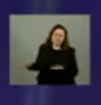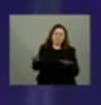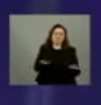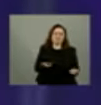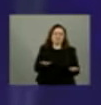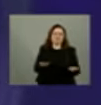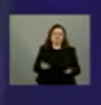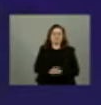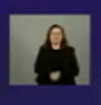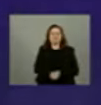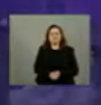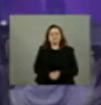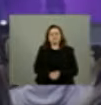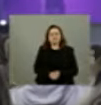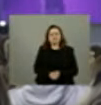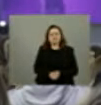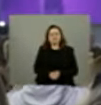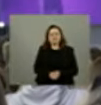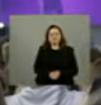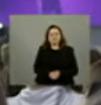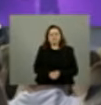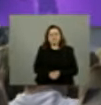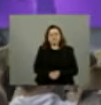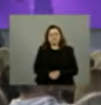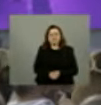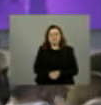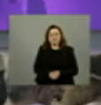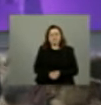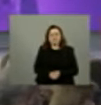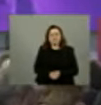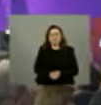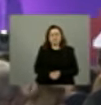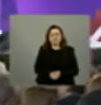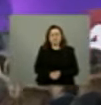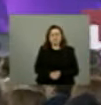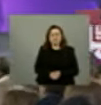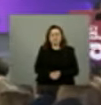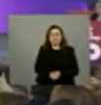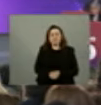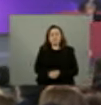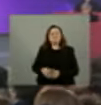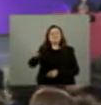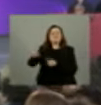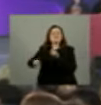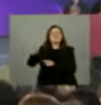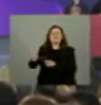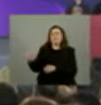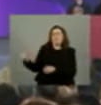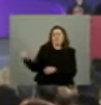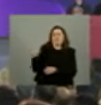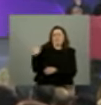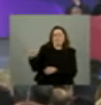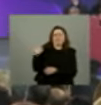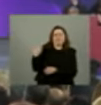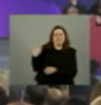και η δυναμική της εξέλιξη και λιγότερο η δυνατότητα των προσώπων, είτε φαντάζονται τον εαυτό του ως ιδιοκτήτη